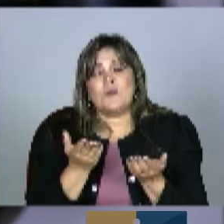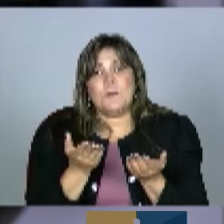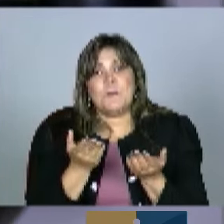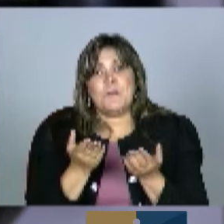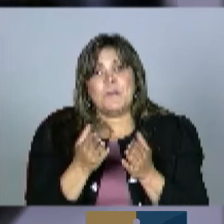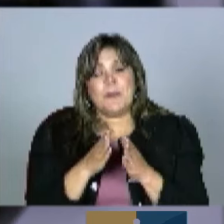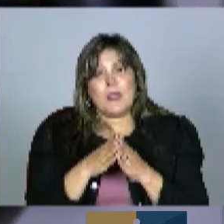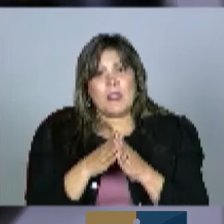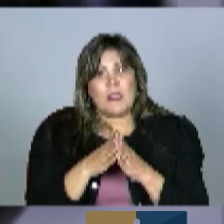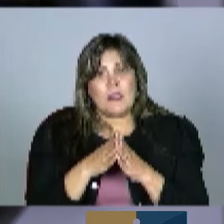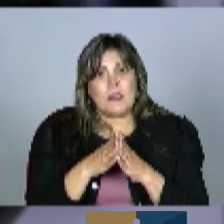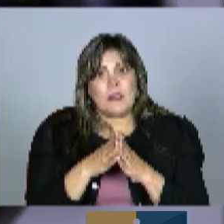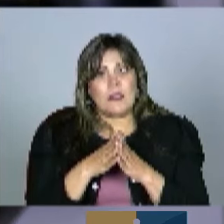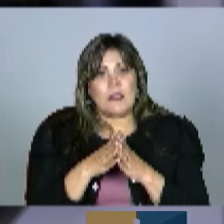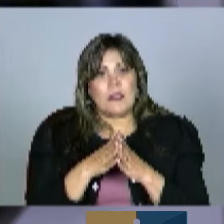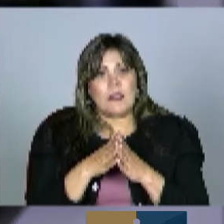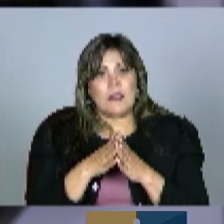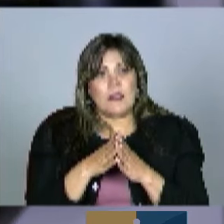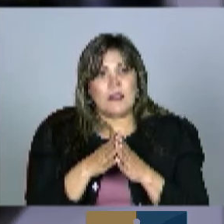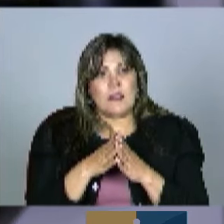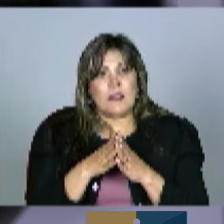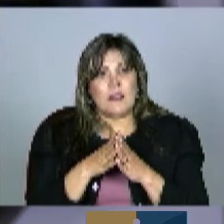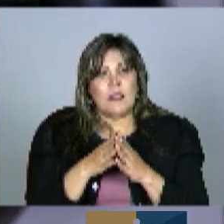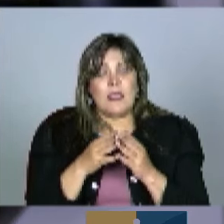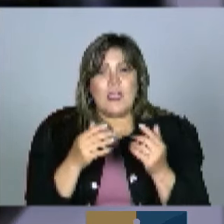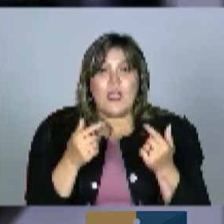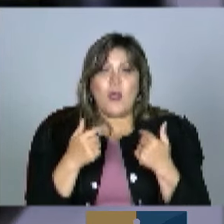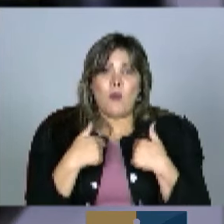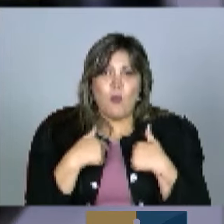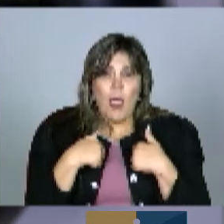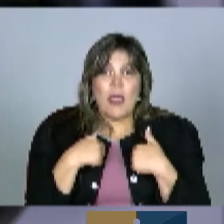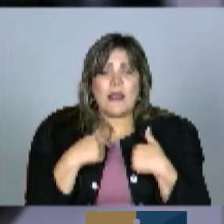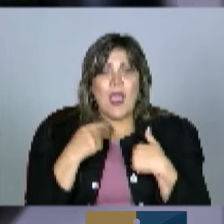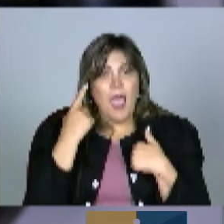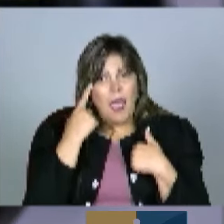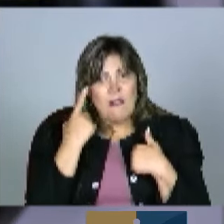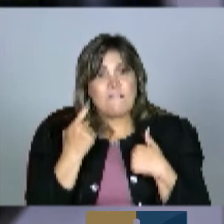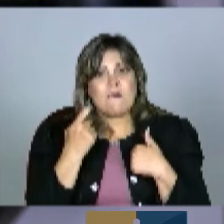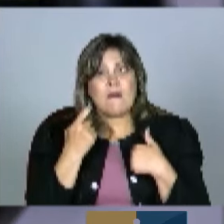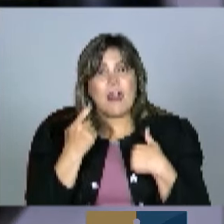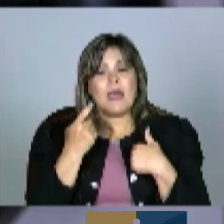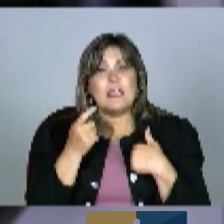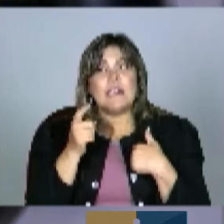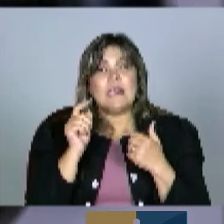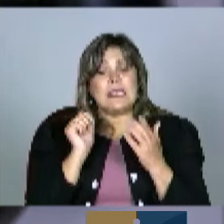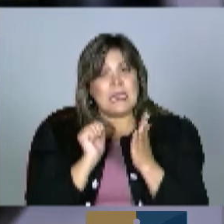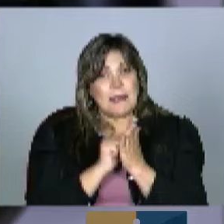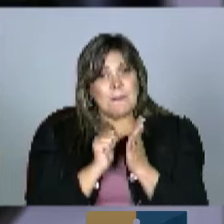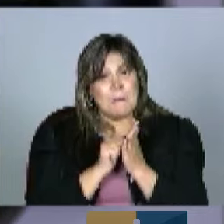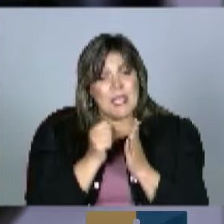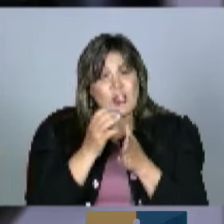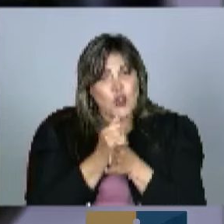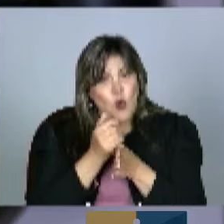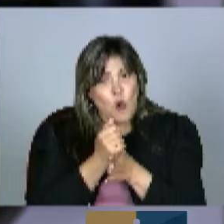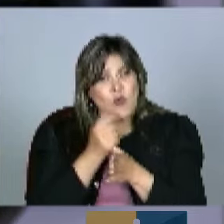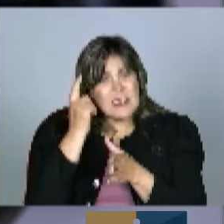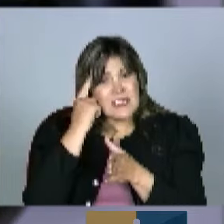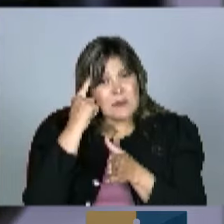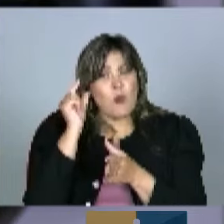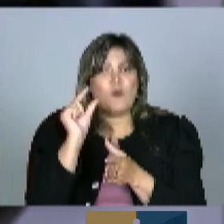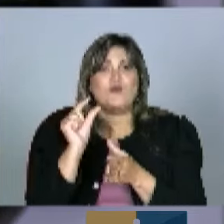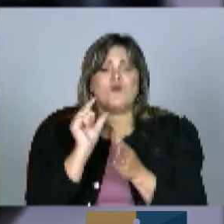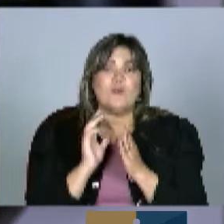خاصه و وانا الست بقيت مريضه يعني انا كنت انا فاتحه البيت من يوم ما اتجوزت بس خايفه يقروني